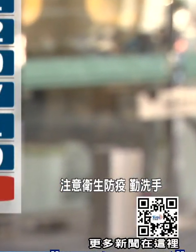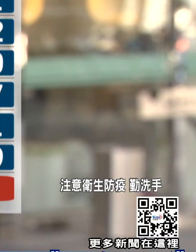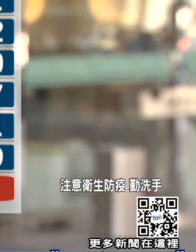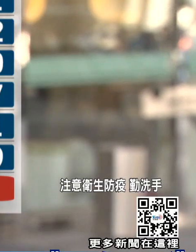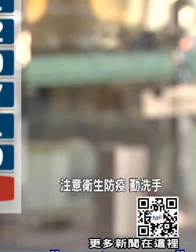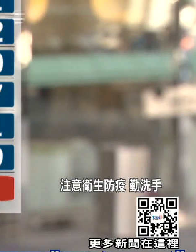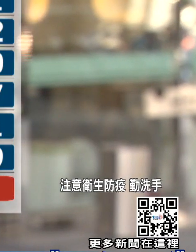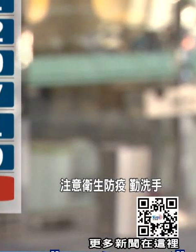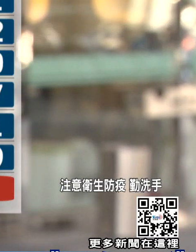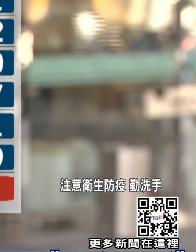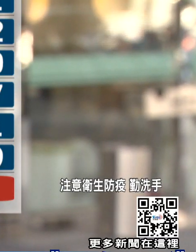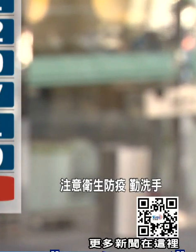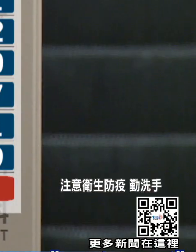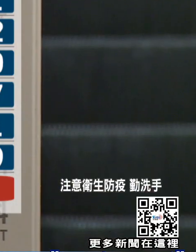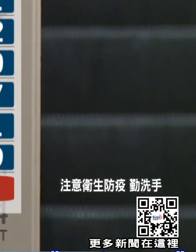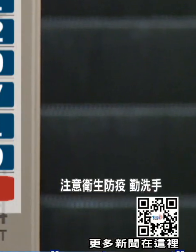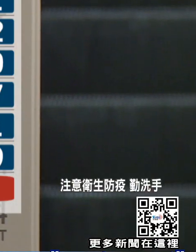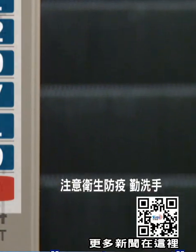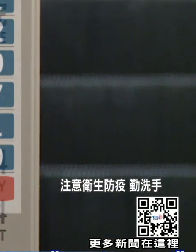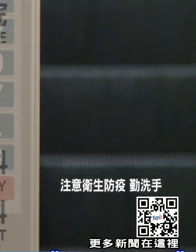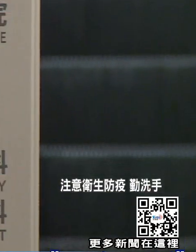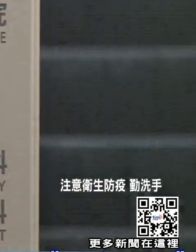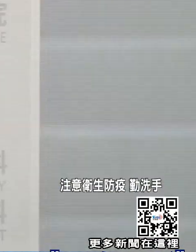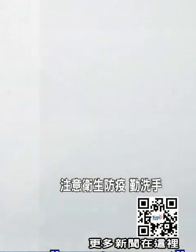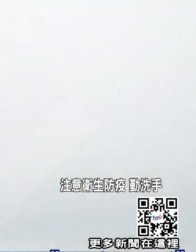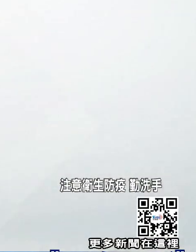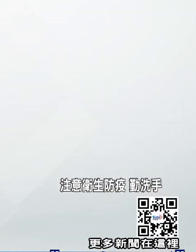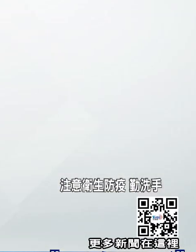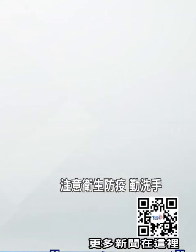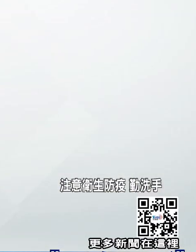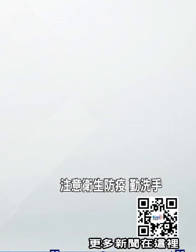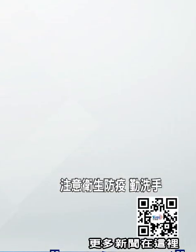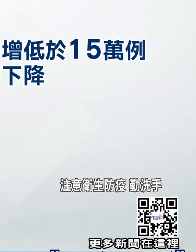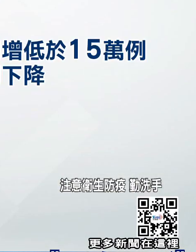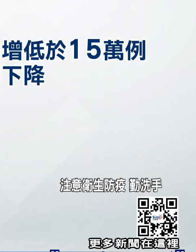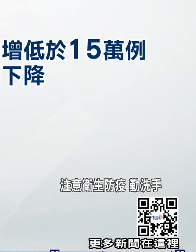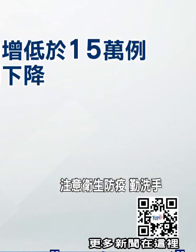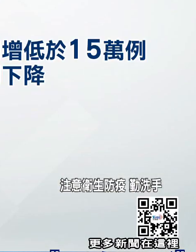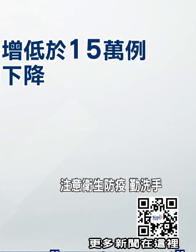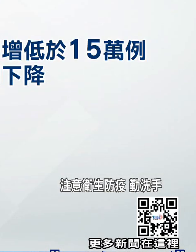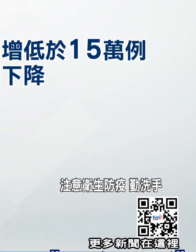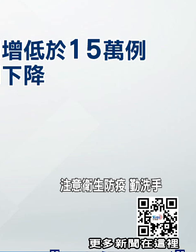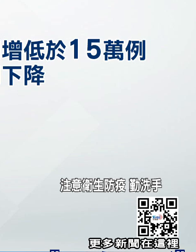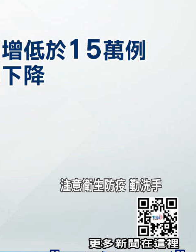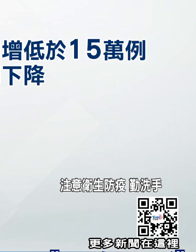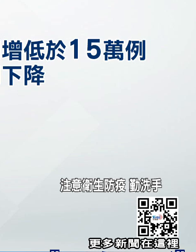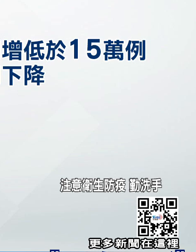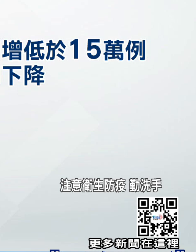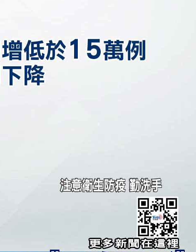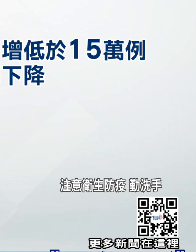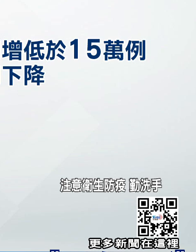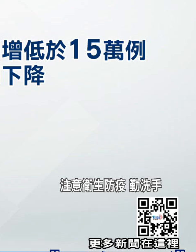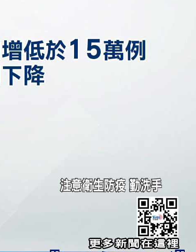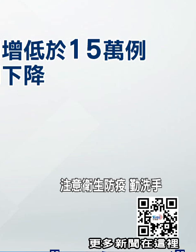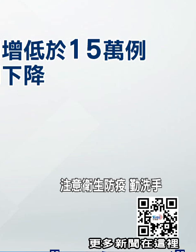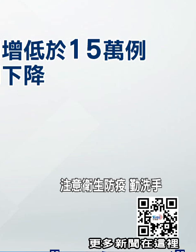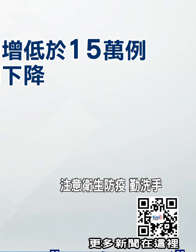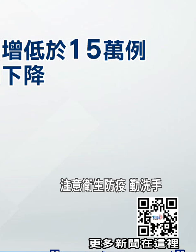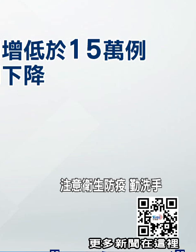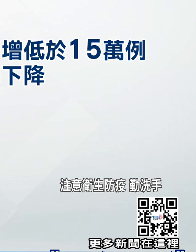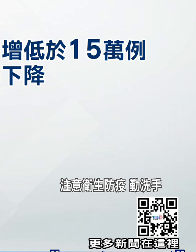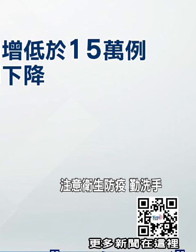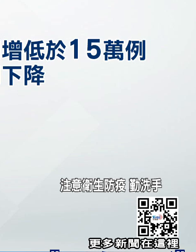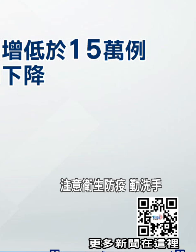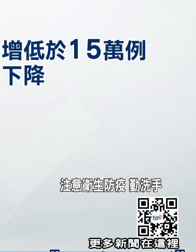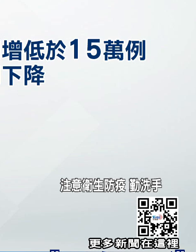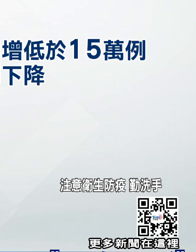11888例，创下207天近7个月新低。上周新增12.8万例本土，不止连6周往下坡走，甚至连续